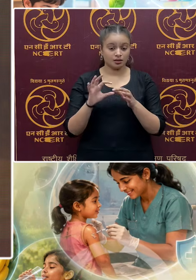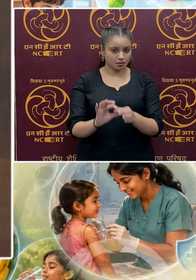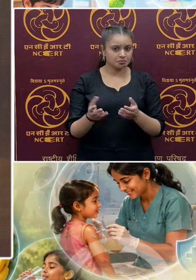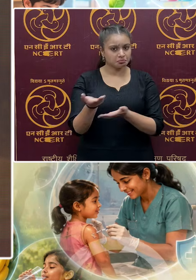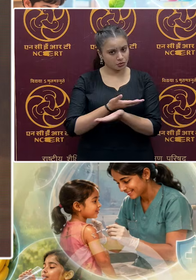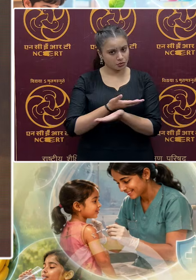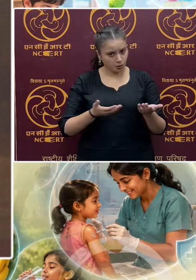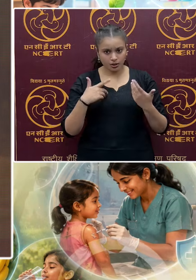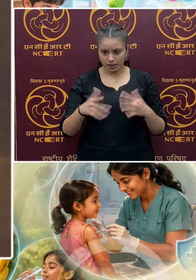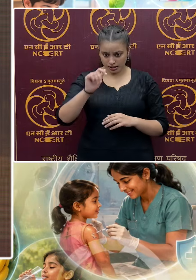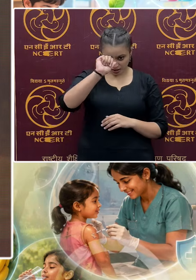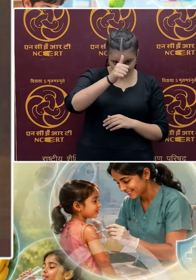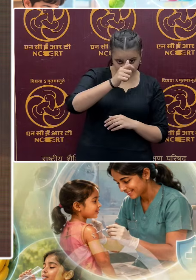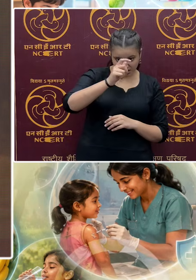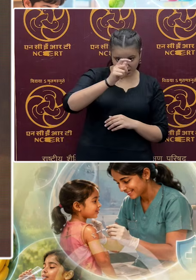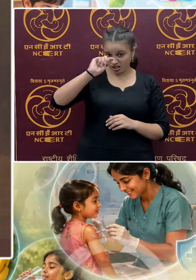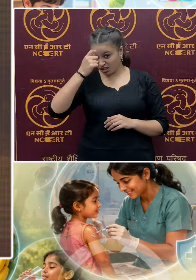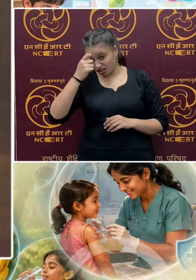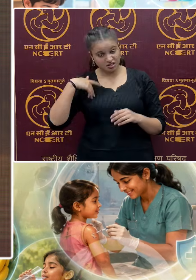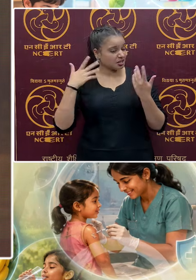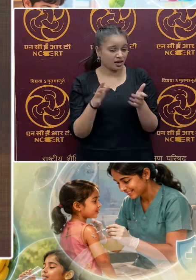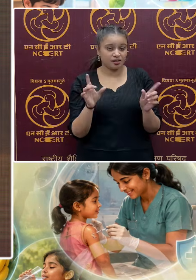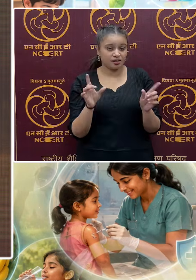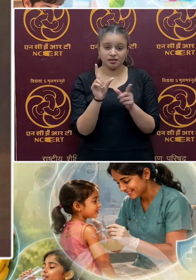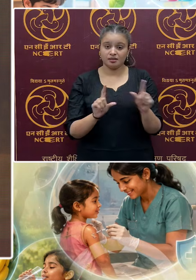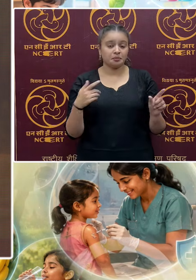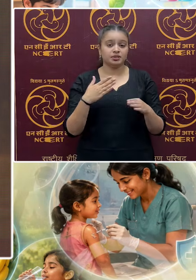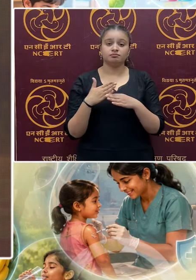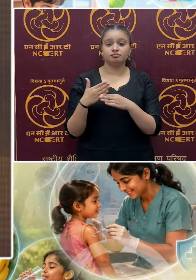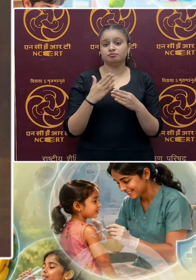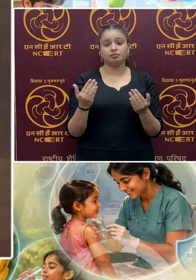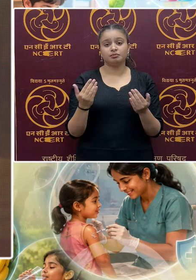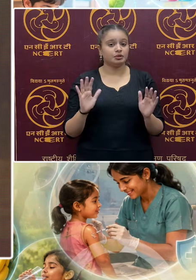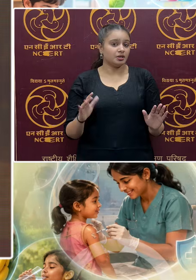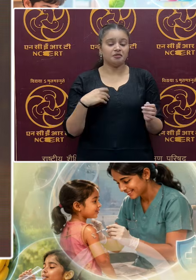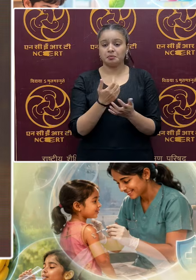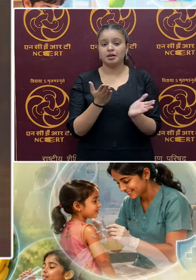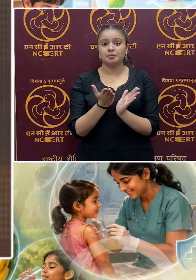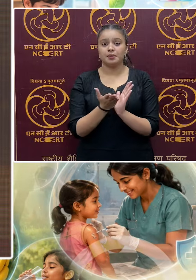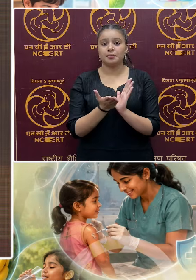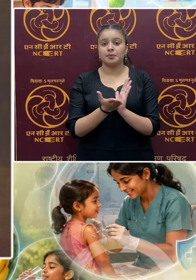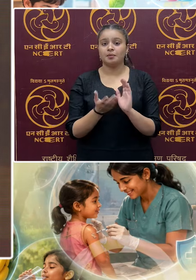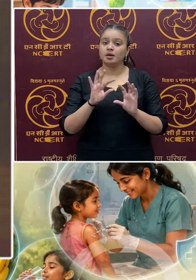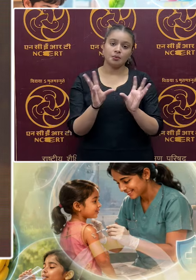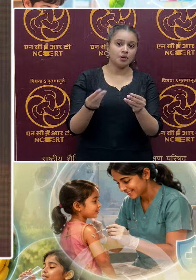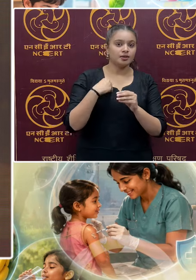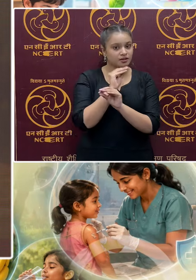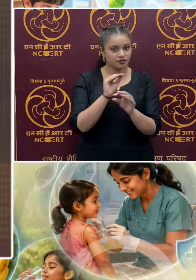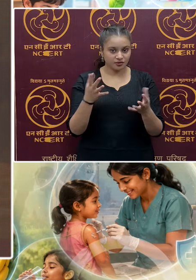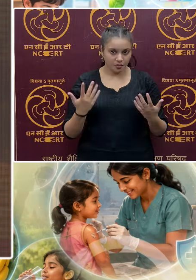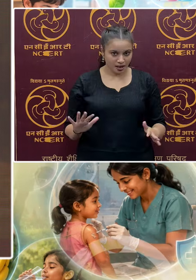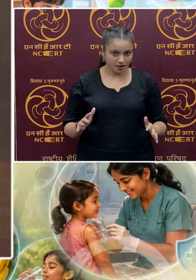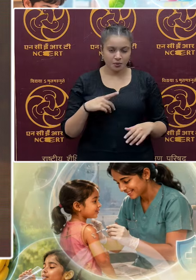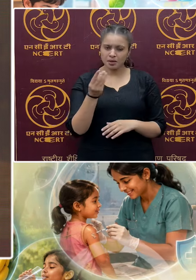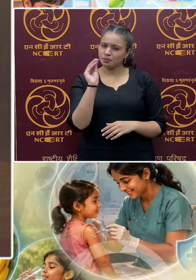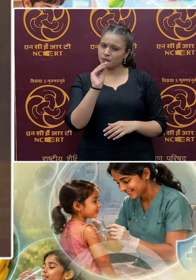बातचीत चाहे हिंदी में हो चाहे अंग्रेज़ी में हो हमसे कर सकते हैं, और मल्टीपल प्लेटफॉर्म्स हमने आपको अभी बताए।